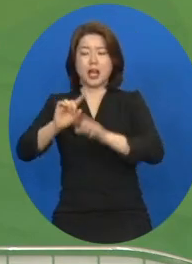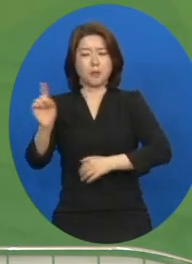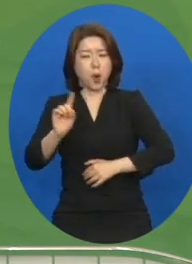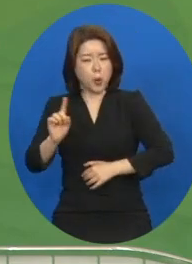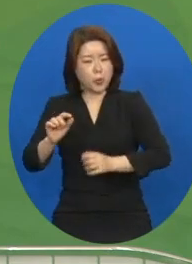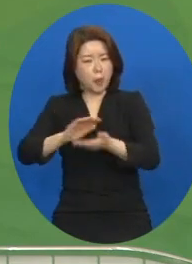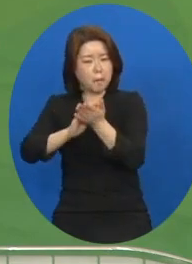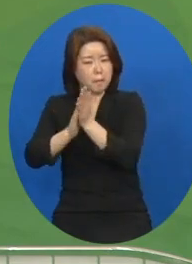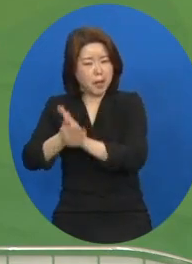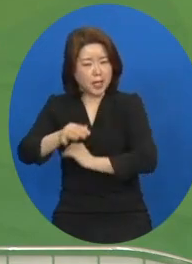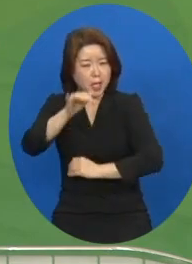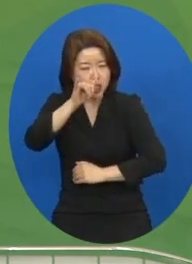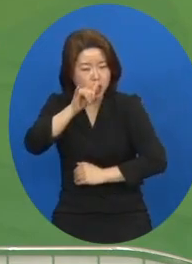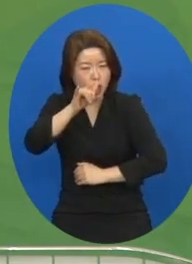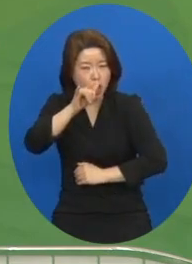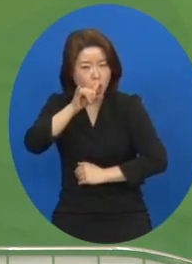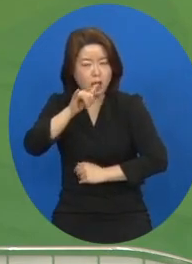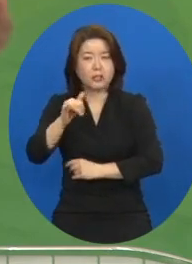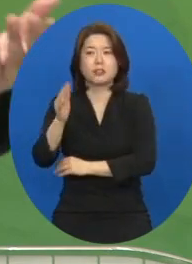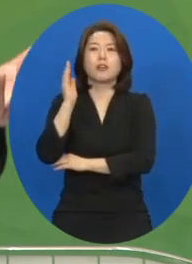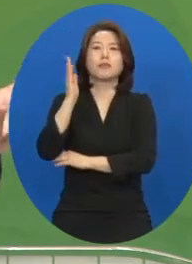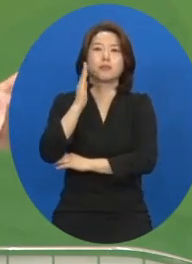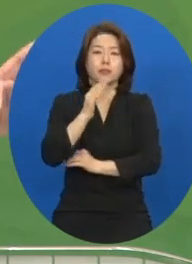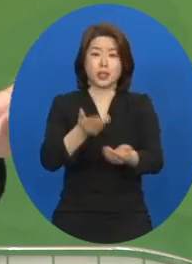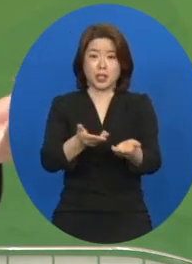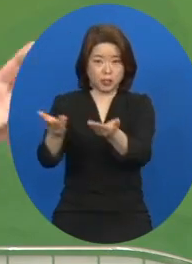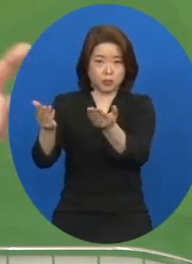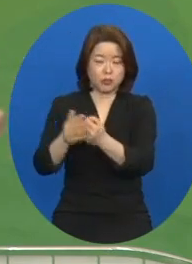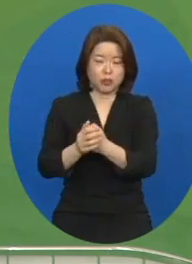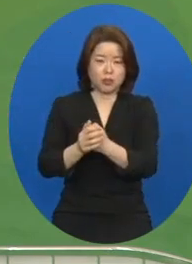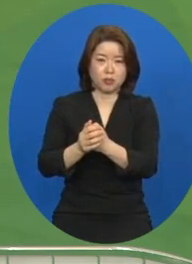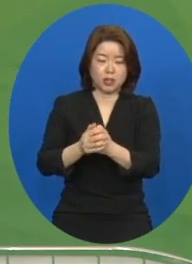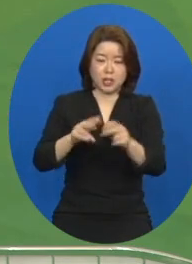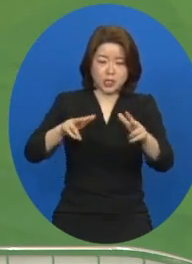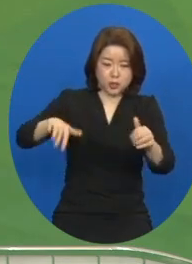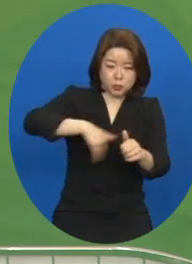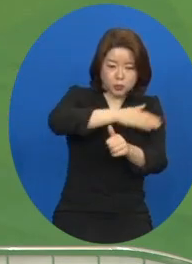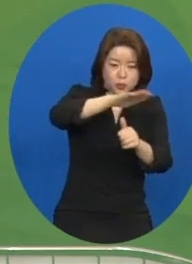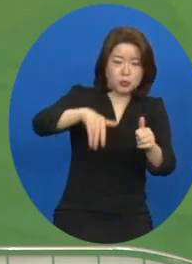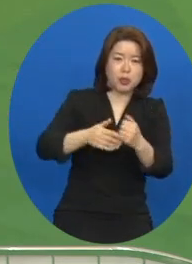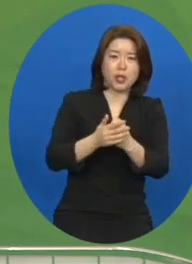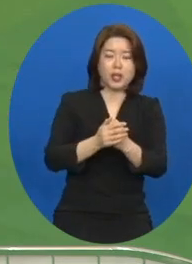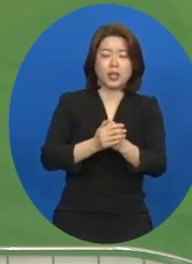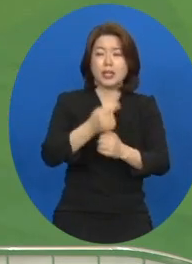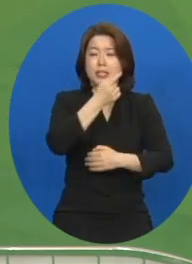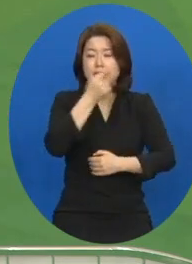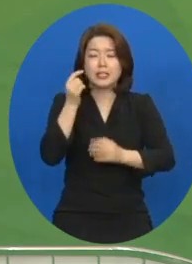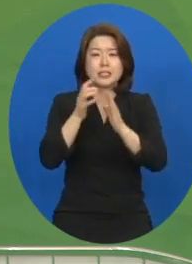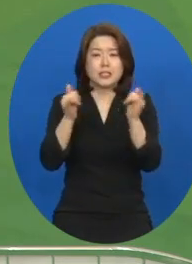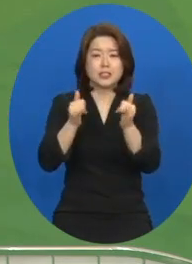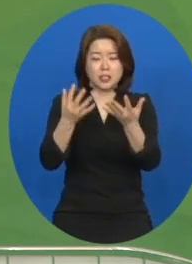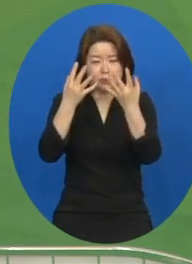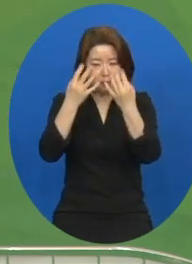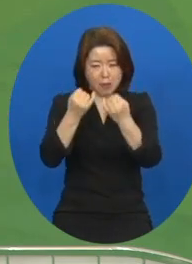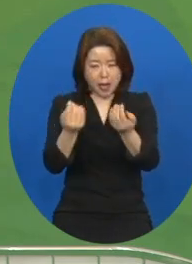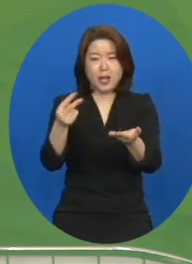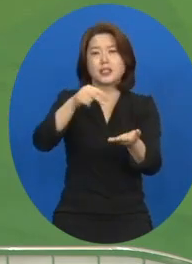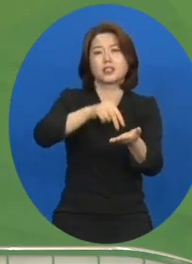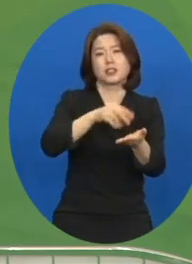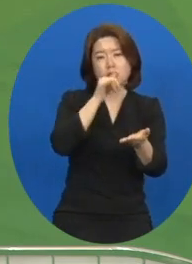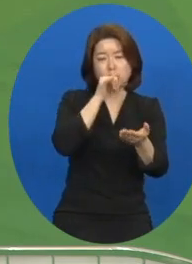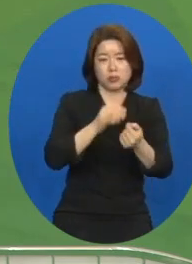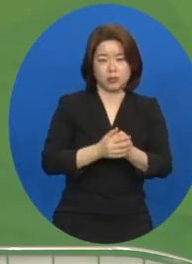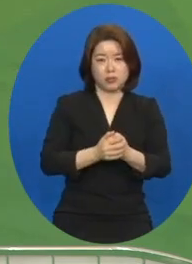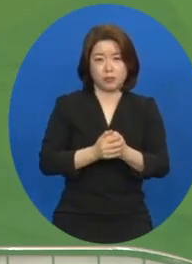있었는지를, 지금 우리 중에 증인들이 얼마나 많이 일어나고 있는지 모릅니다. 이제 우리